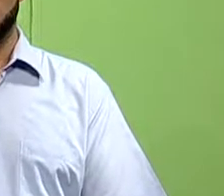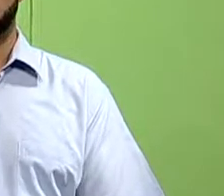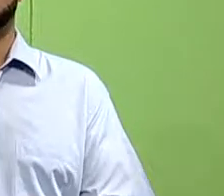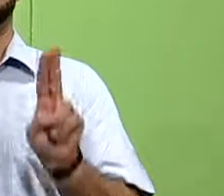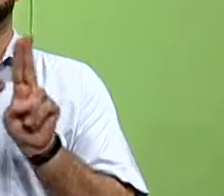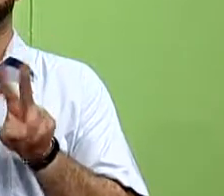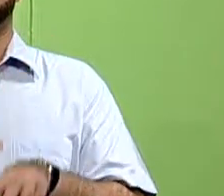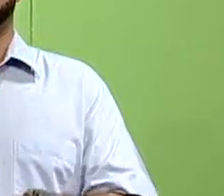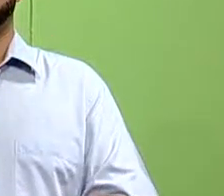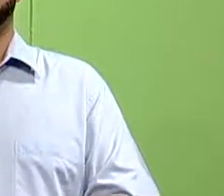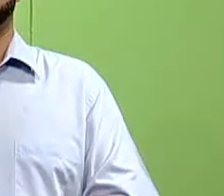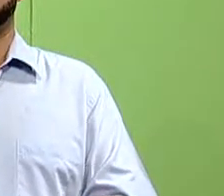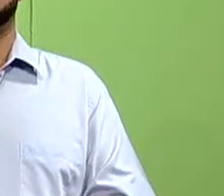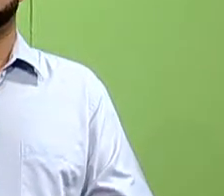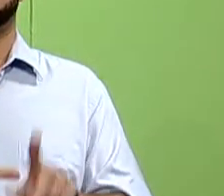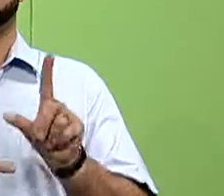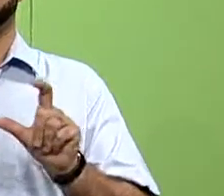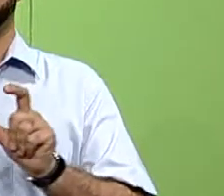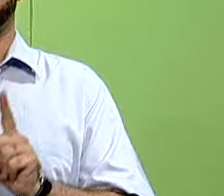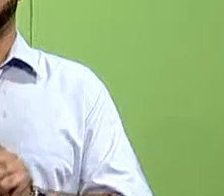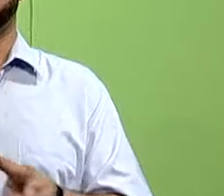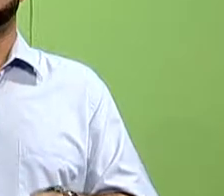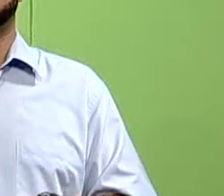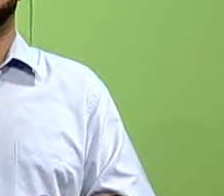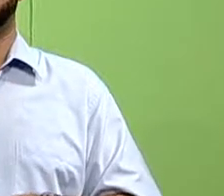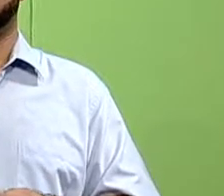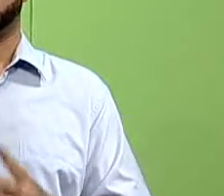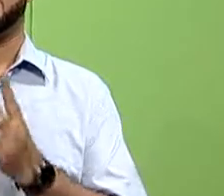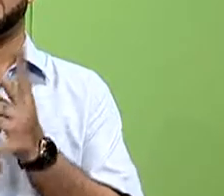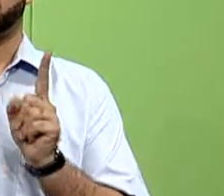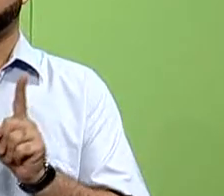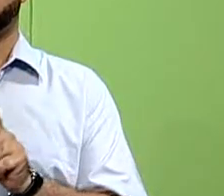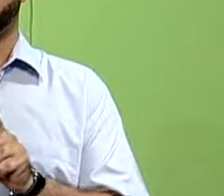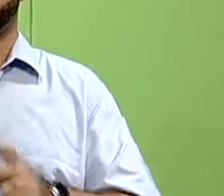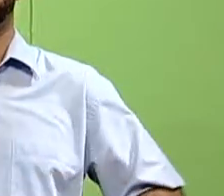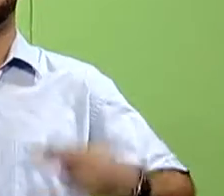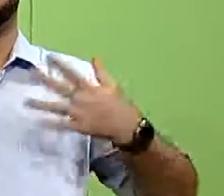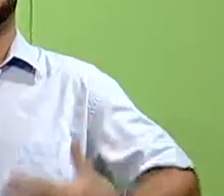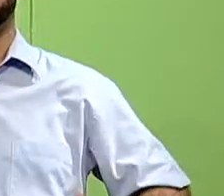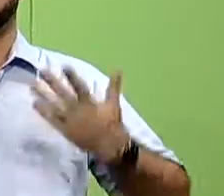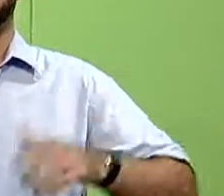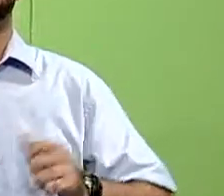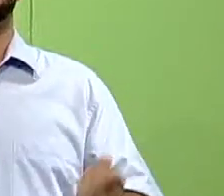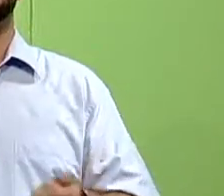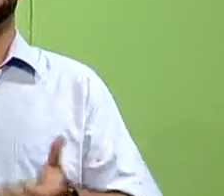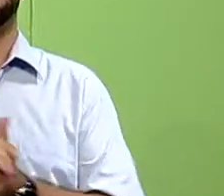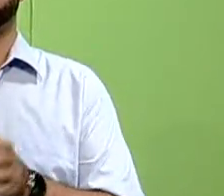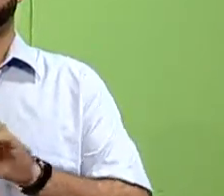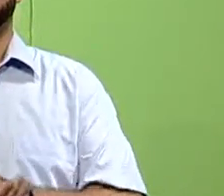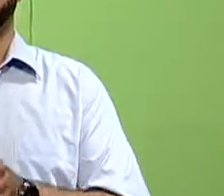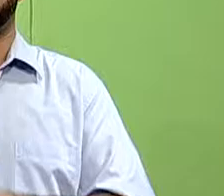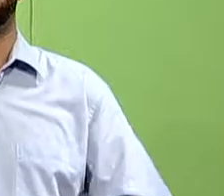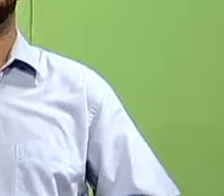Merhaba. Kanal Sim ve Yakın Doğu Televizyonu'nun işbirliğiyle hazırlanan Engelsiz Haber'e hoş